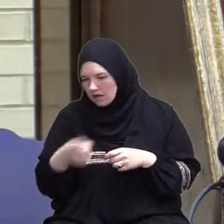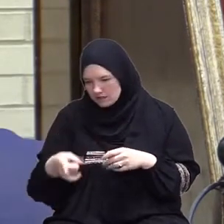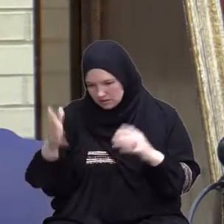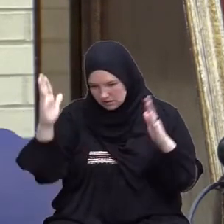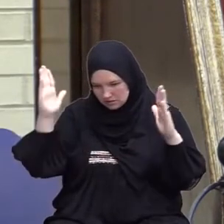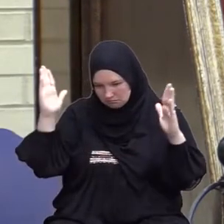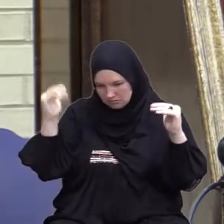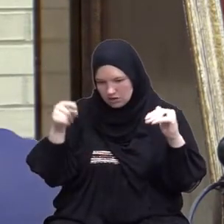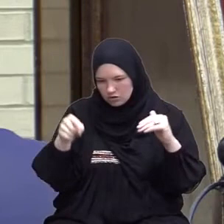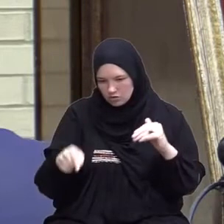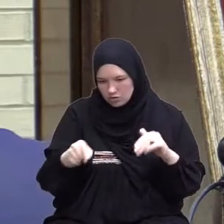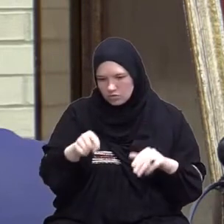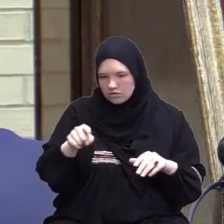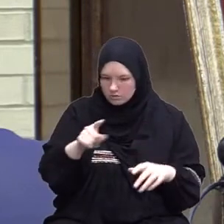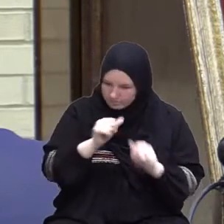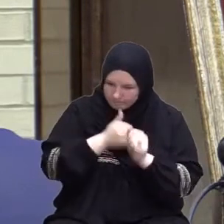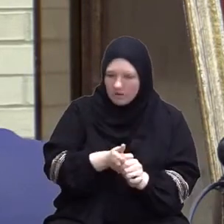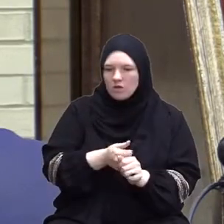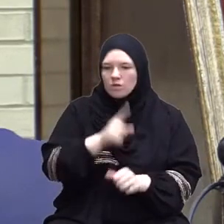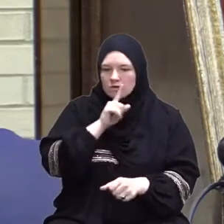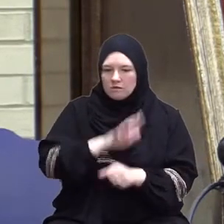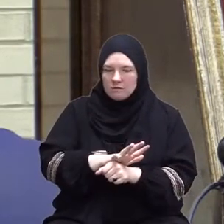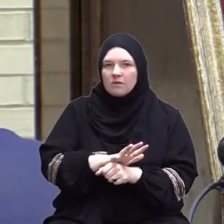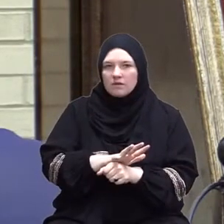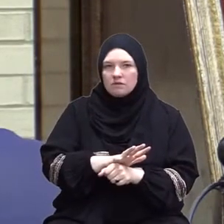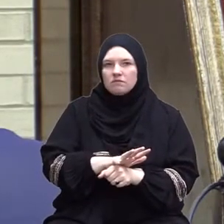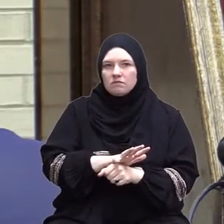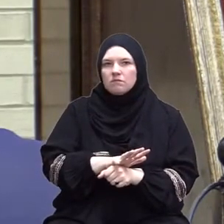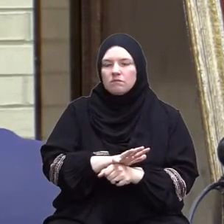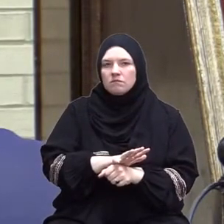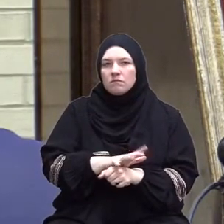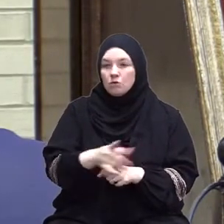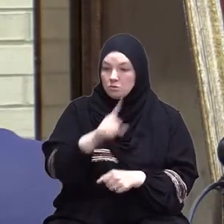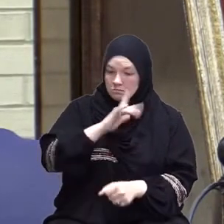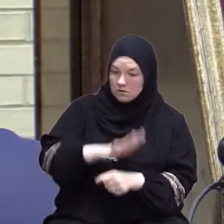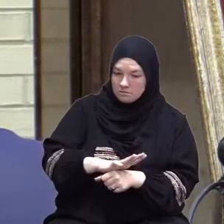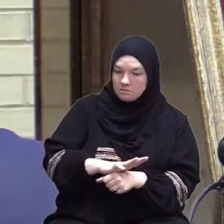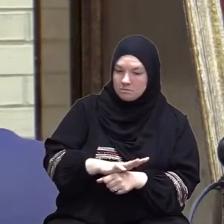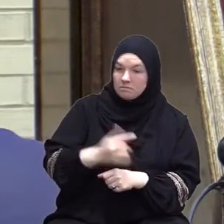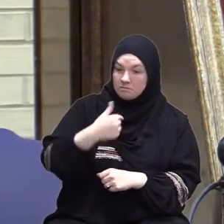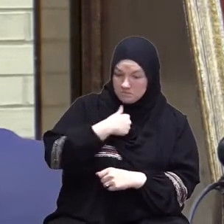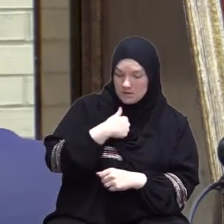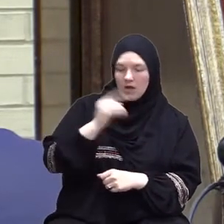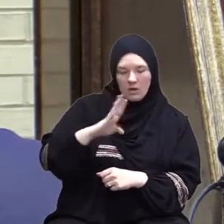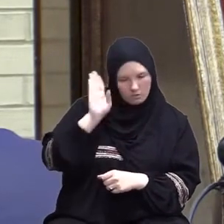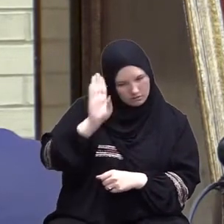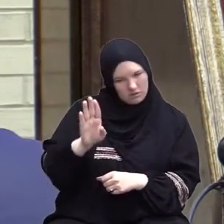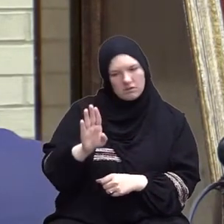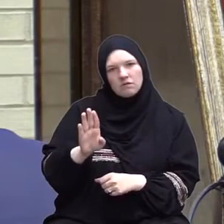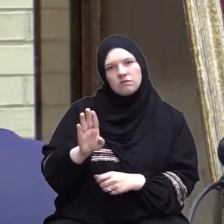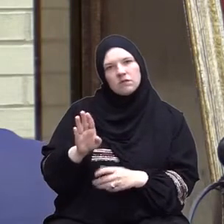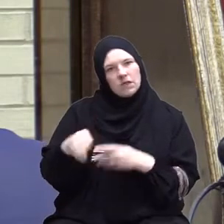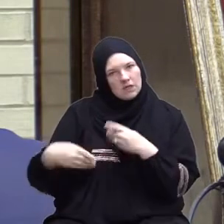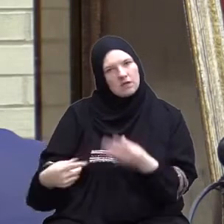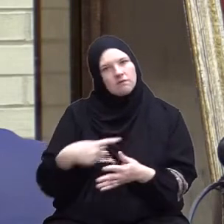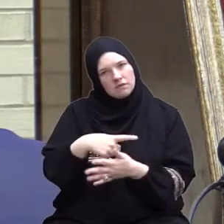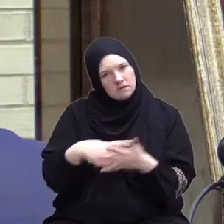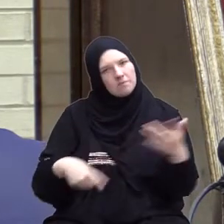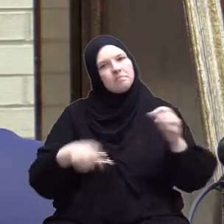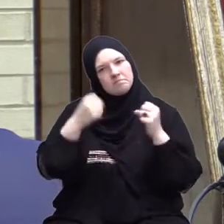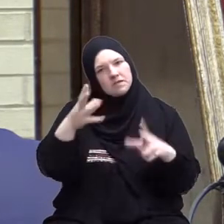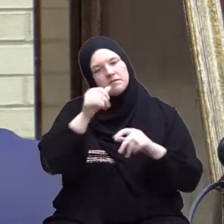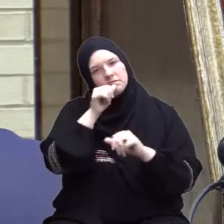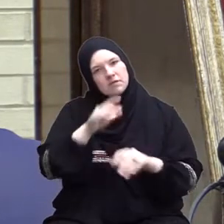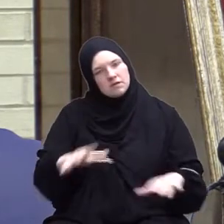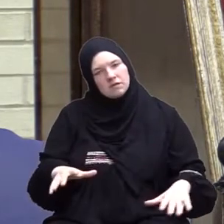that you have given me. Allah subhanahu wa ta'ala says in more than one place, وَأَخَذْنَا مِنْهُمْ مِيثَاقَهُمْ. We have